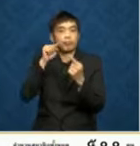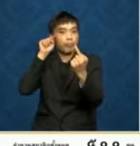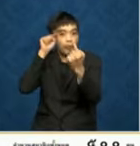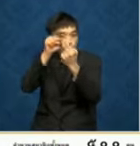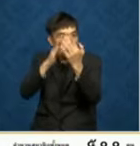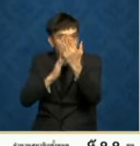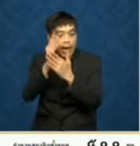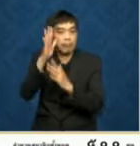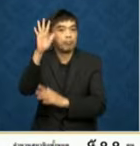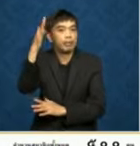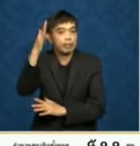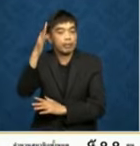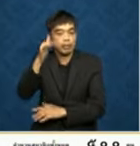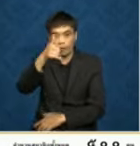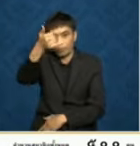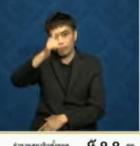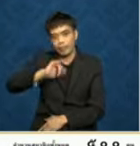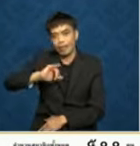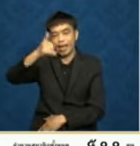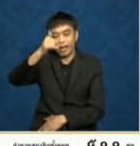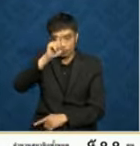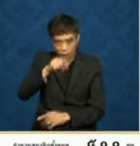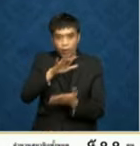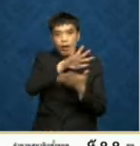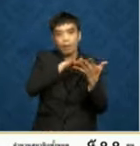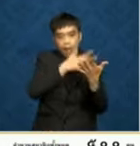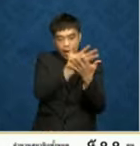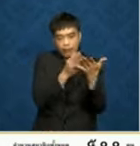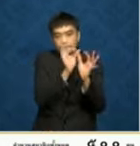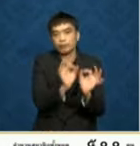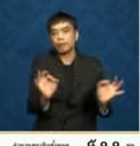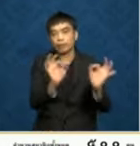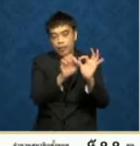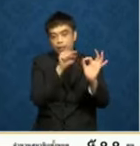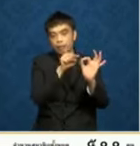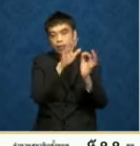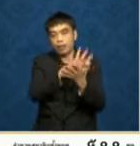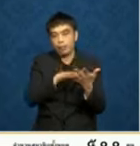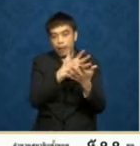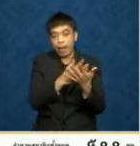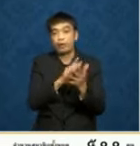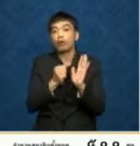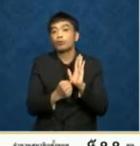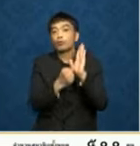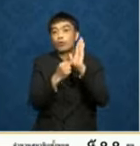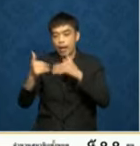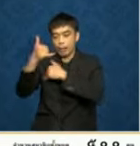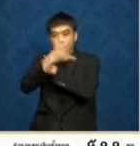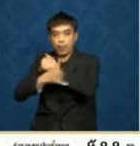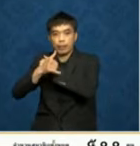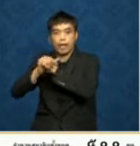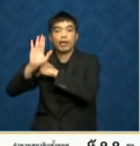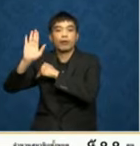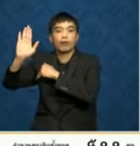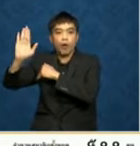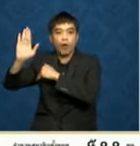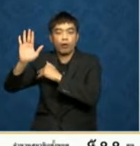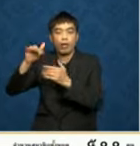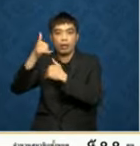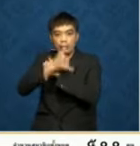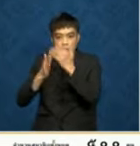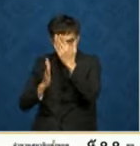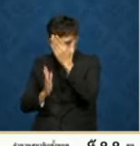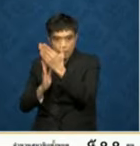วแผนที่ดี ก่อนทจะตั้งม้ expectingผมยกตวอย่างจประเทศที่ประสบควสำเร็จ เรื่องนี้ที่สุคือระเทศเอสโเี คร